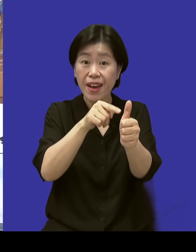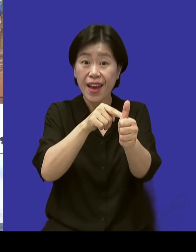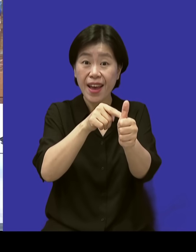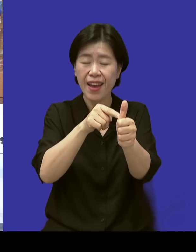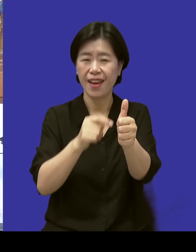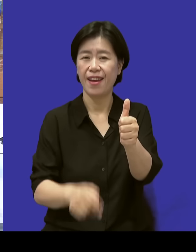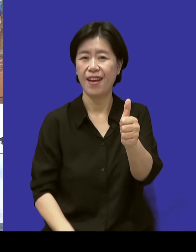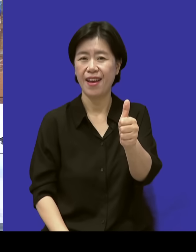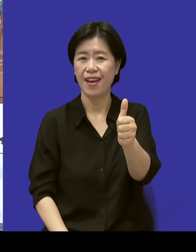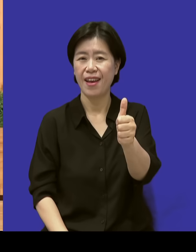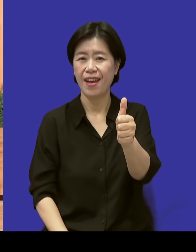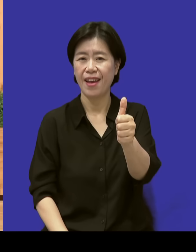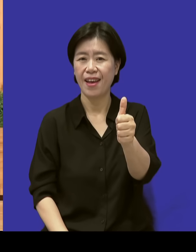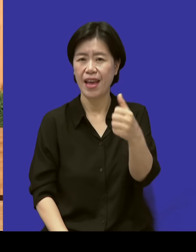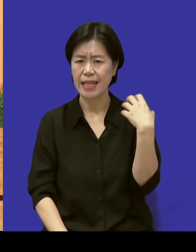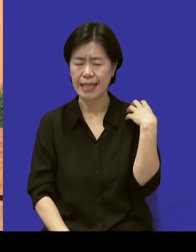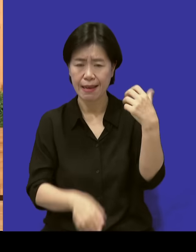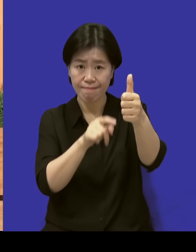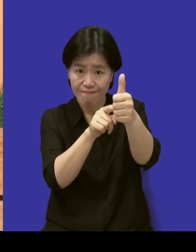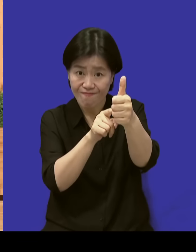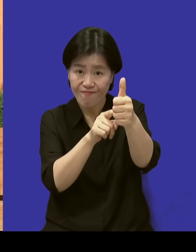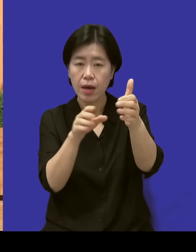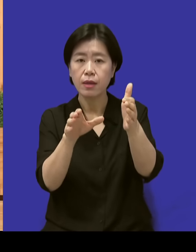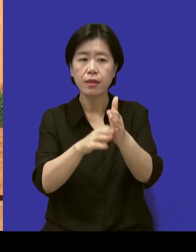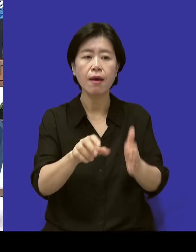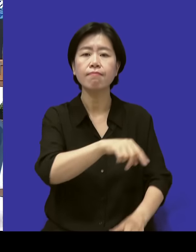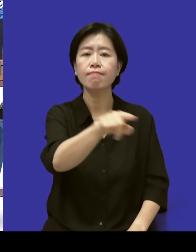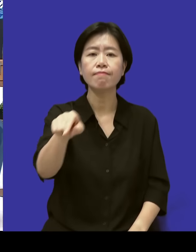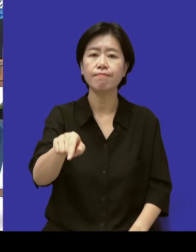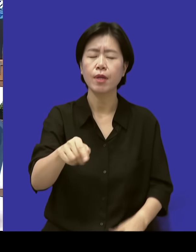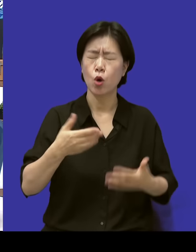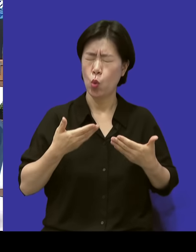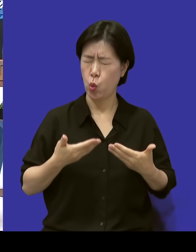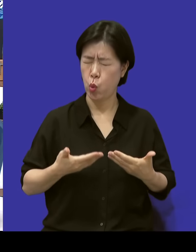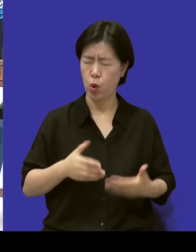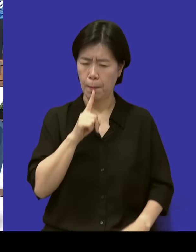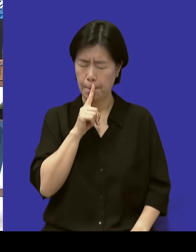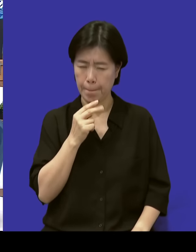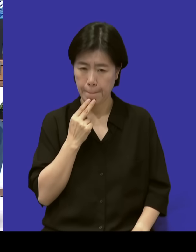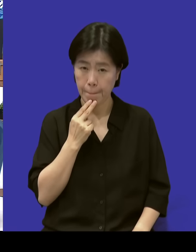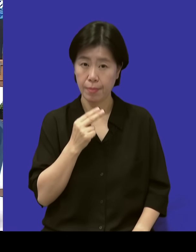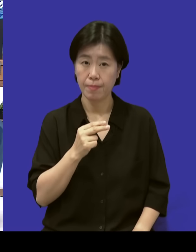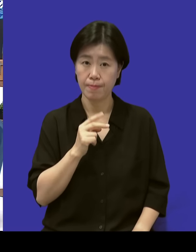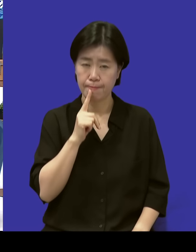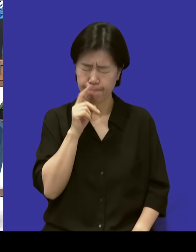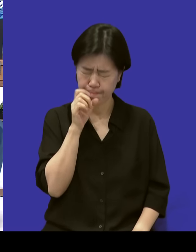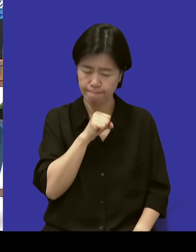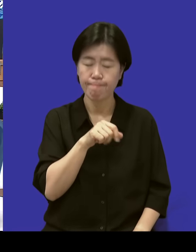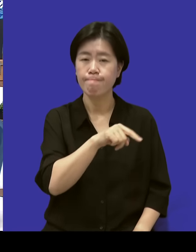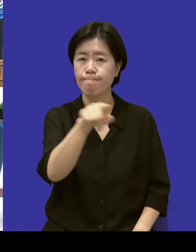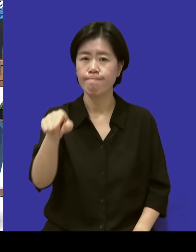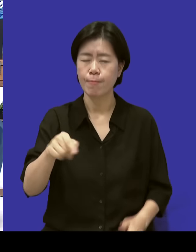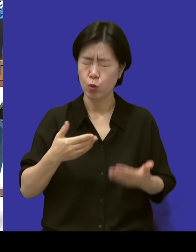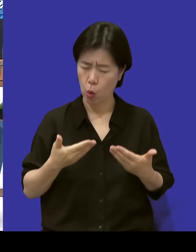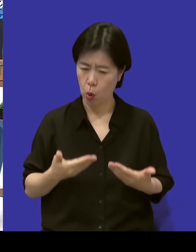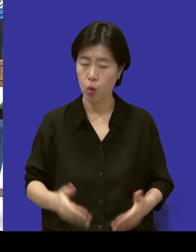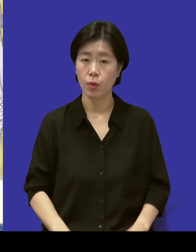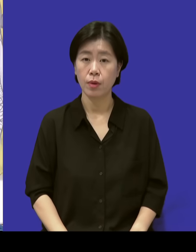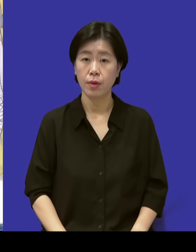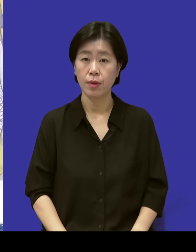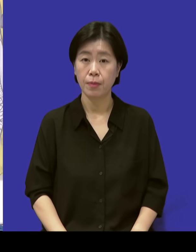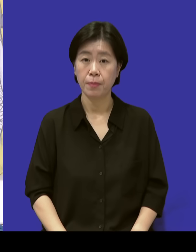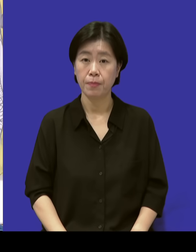때문에. 네. 조용해요. 생활 잘해요. 그래서 네. 무슨 앞에서는. 네, 조용해가지고 무슨 독서실처럼 조용해요. 그래서